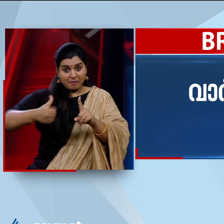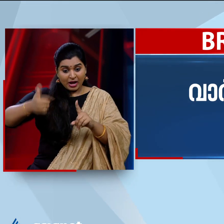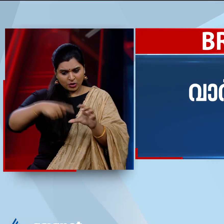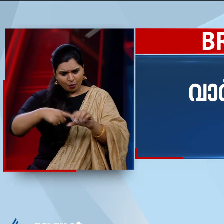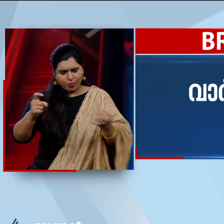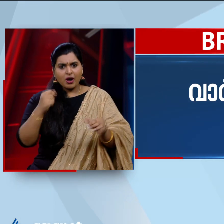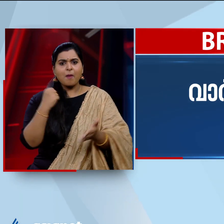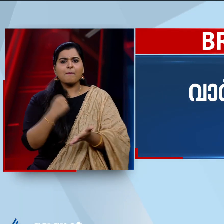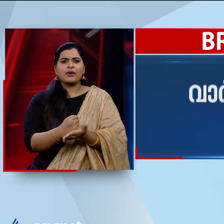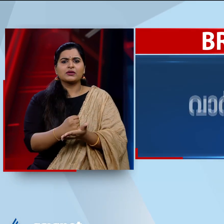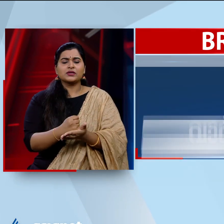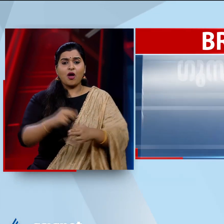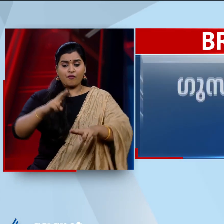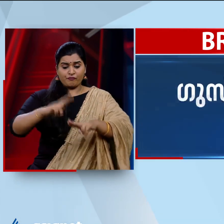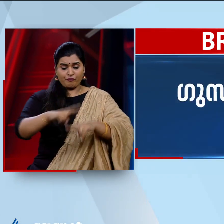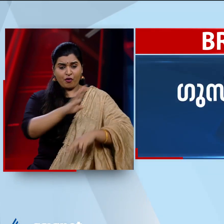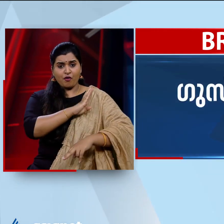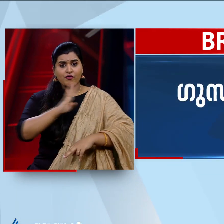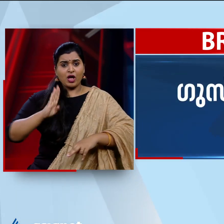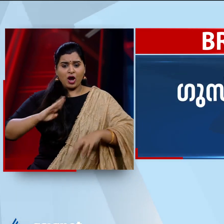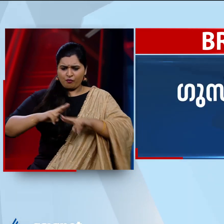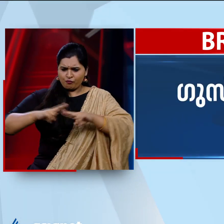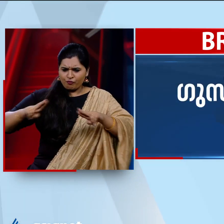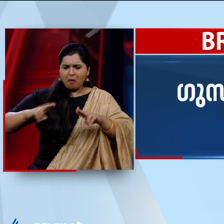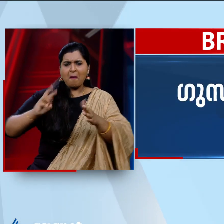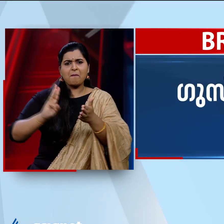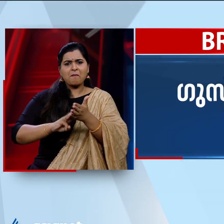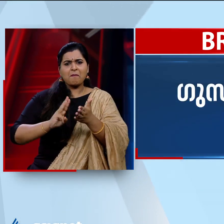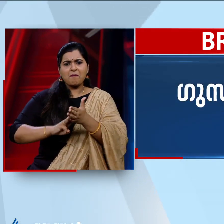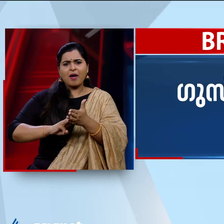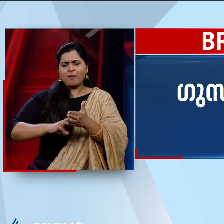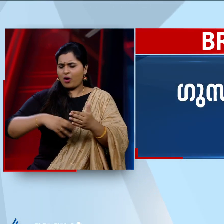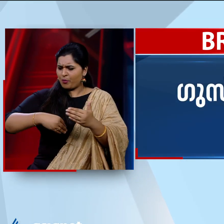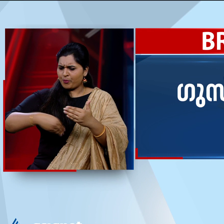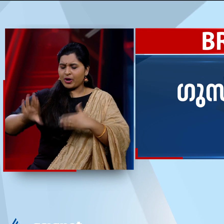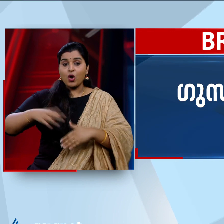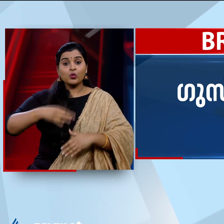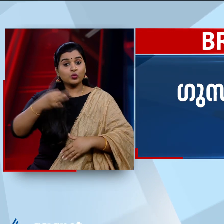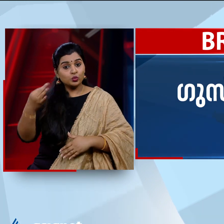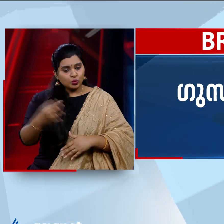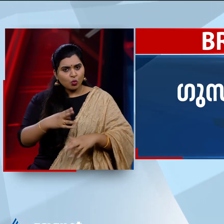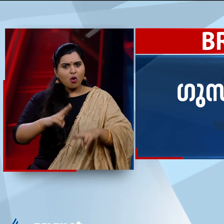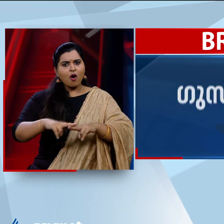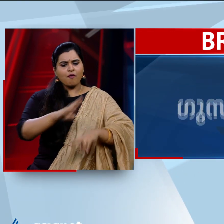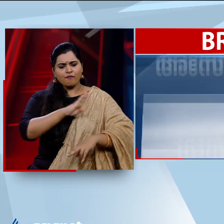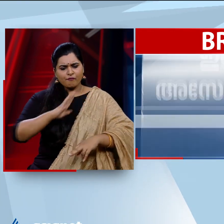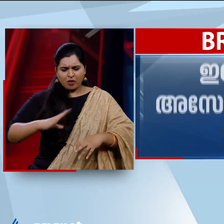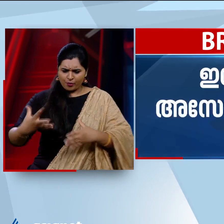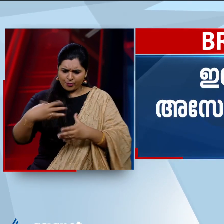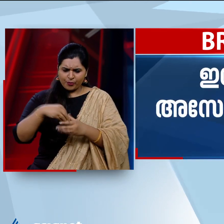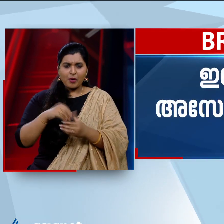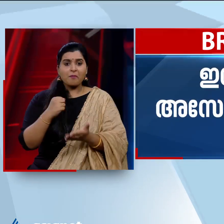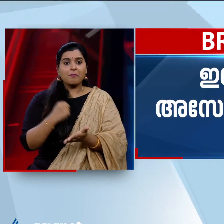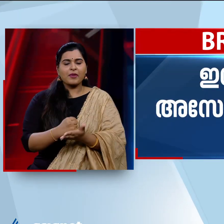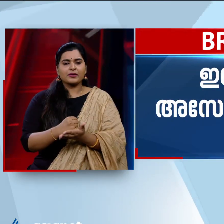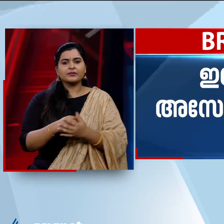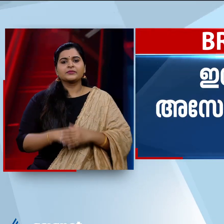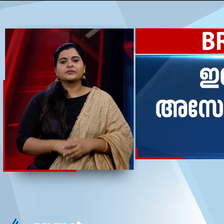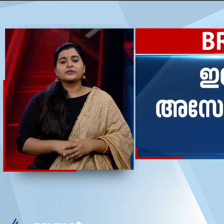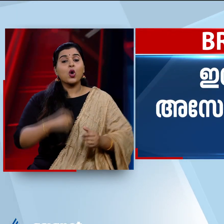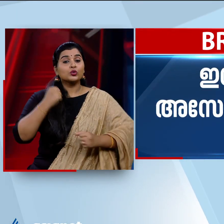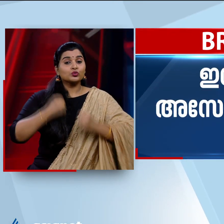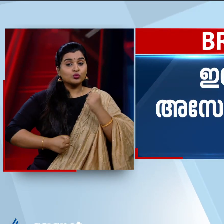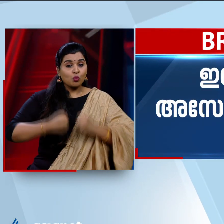ഫെഡറേഷൻ പിരിച്ചുവിടുന്നതടക്കമുള്ള നടപടിയിൽ കുറഞ്ഞ ഒരു സമവായത്തിനും തയ്യാറല്ല എന്നിവർ വ്യക്തമാക്കി കഴിഞ്ഞു. കായിക മന്ത്രാലയം അതുപോലെ കായിക